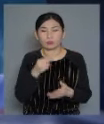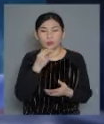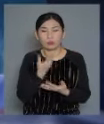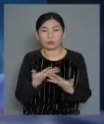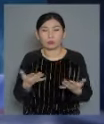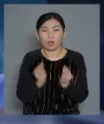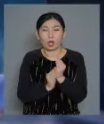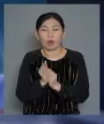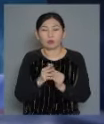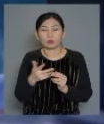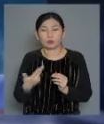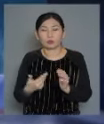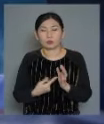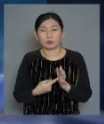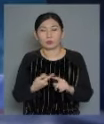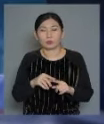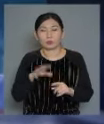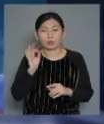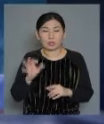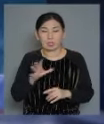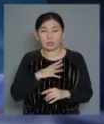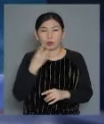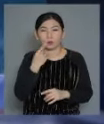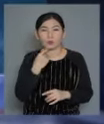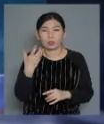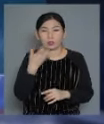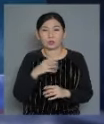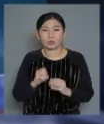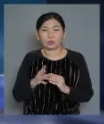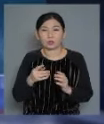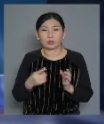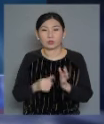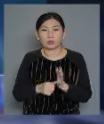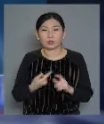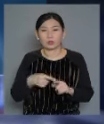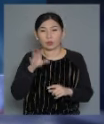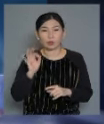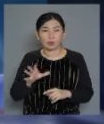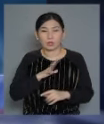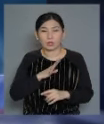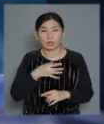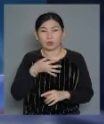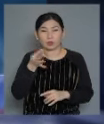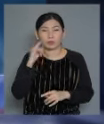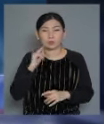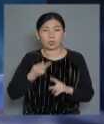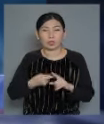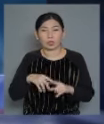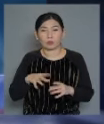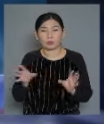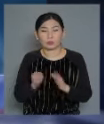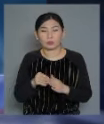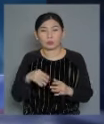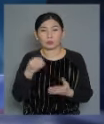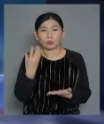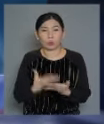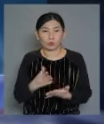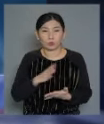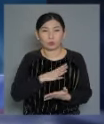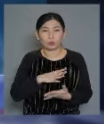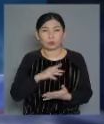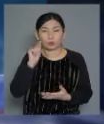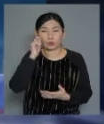Огурцы на 35,6%, помидор на 14,6%, сладкий перец на 8,4%, лук